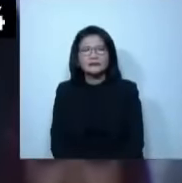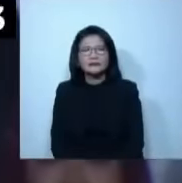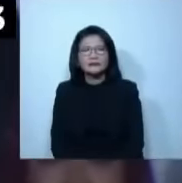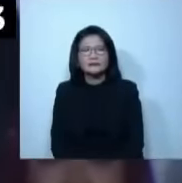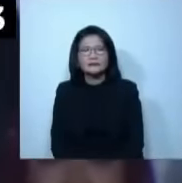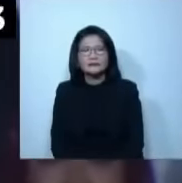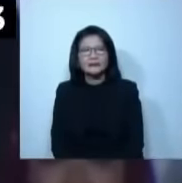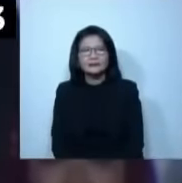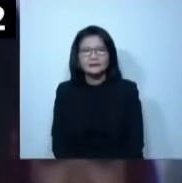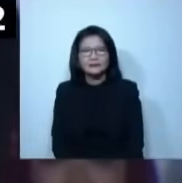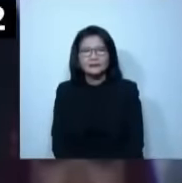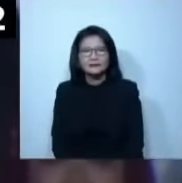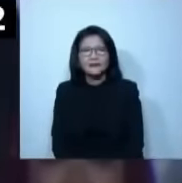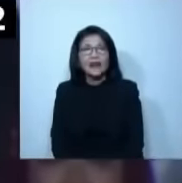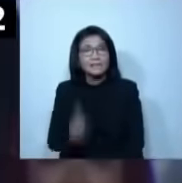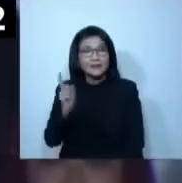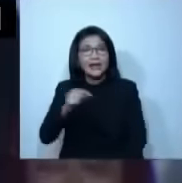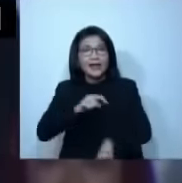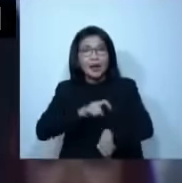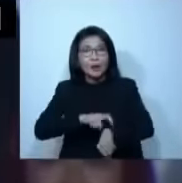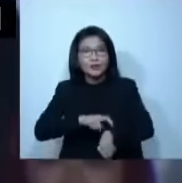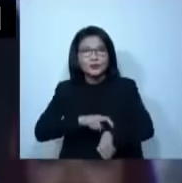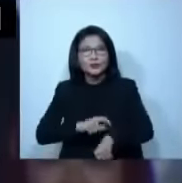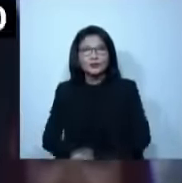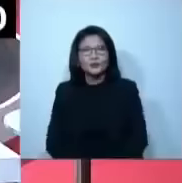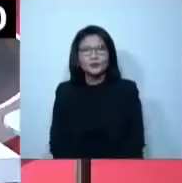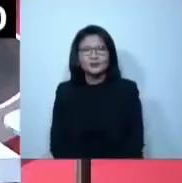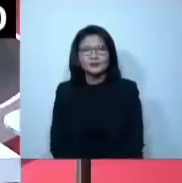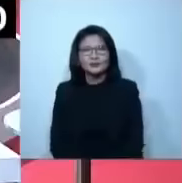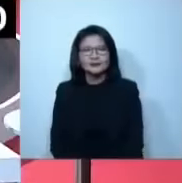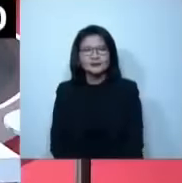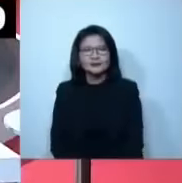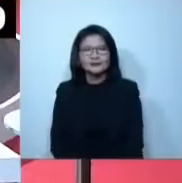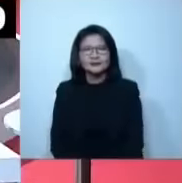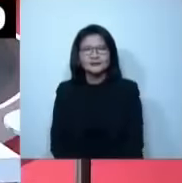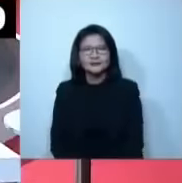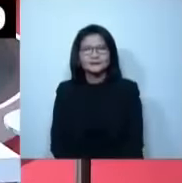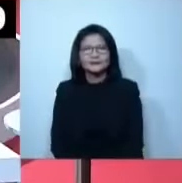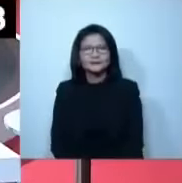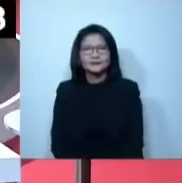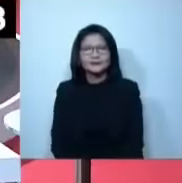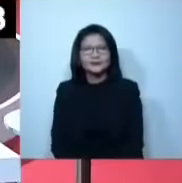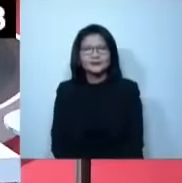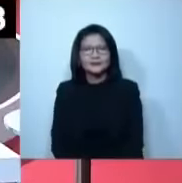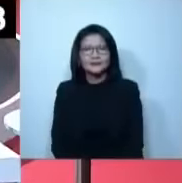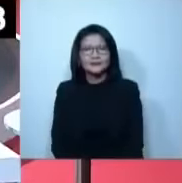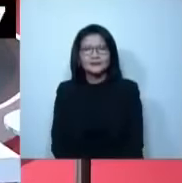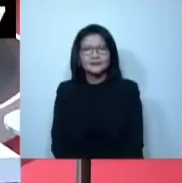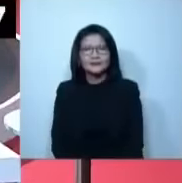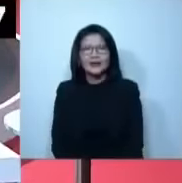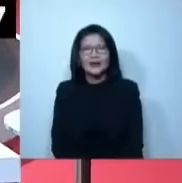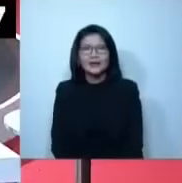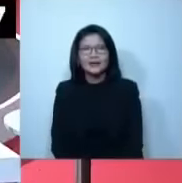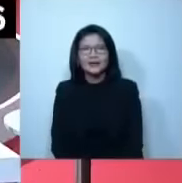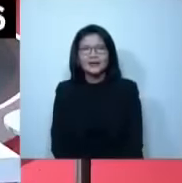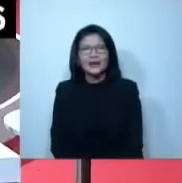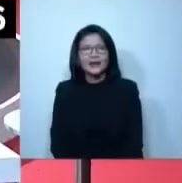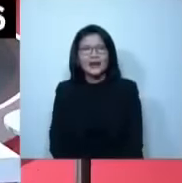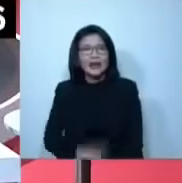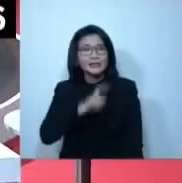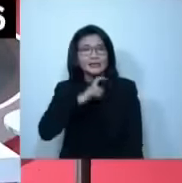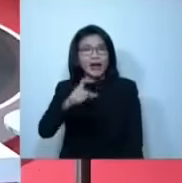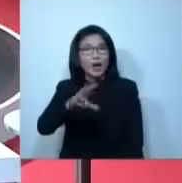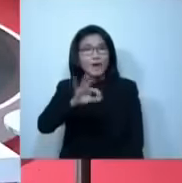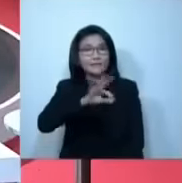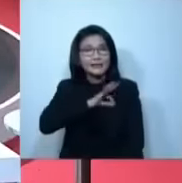Pak Ganjar, masih ada waktu? Cukup. Baik. Cukup. Baik, terima kasih. Ya, dan kami persilakan kepada calon